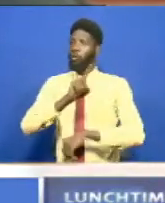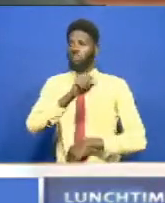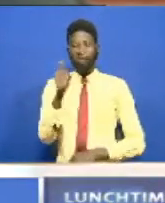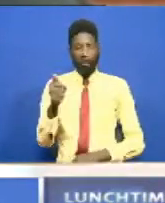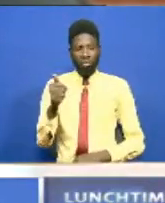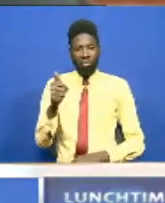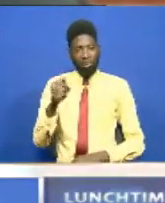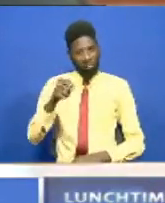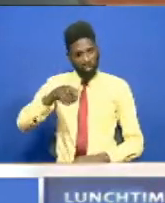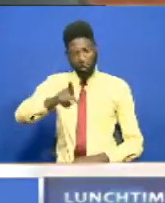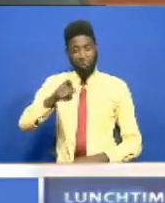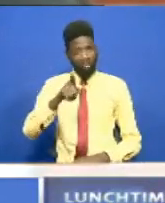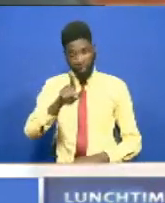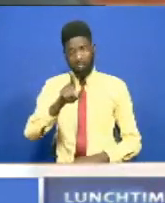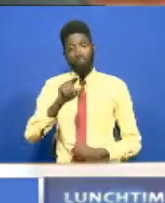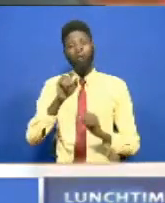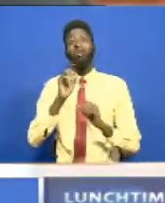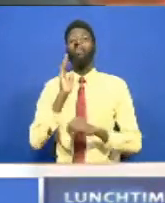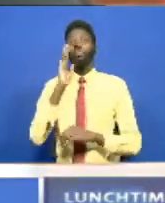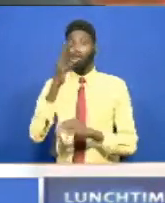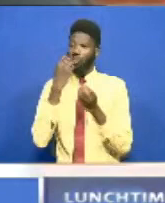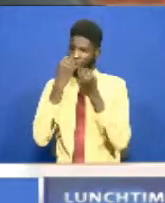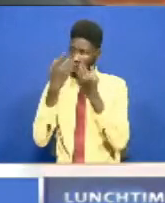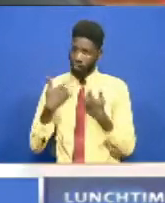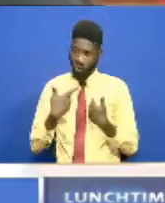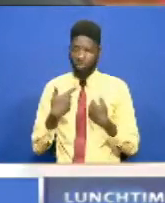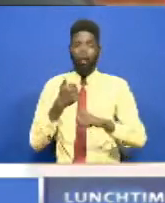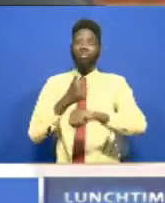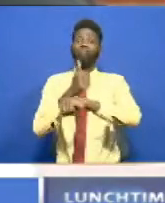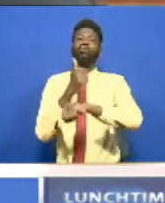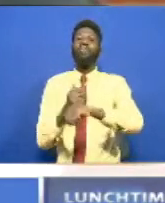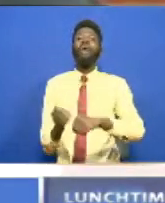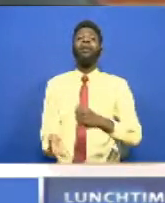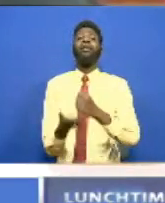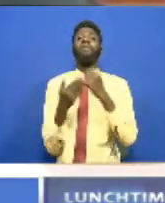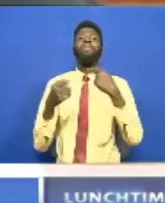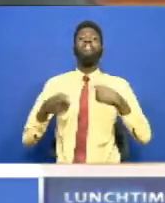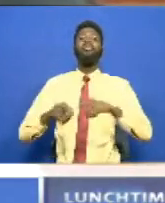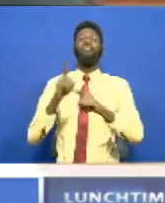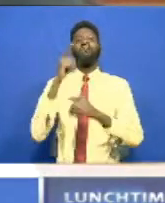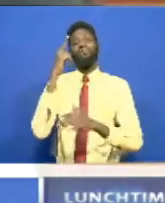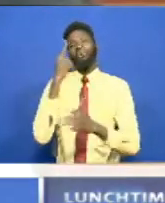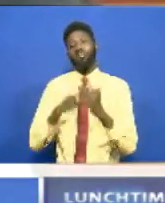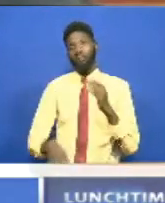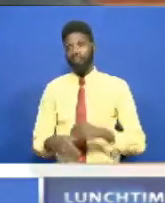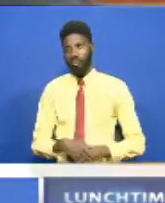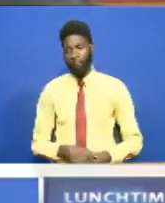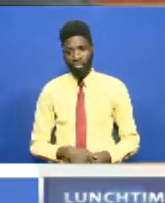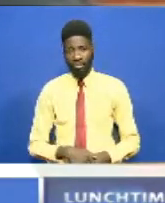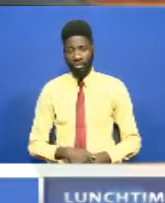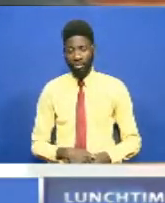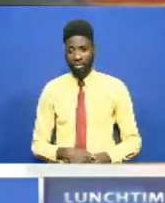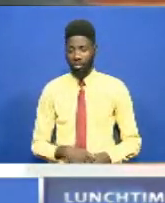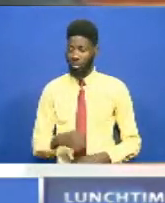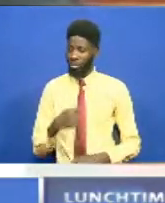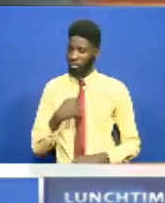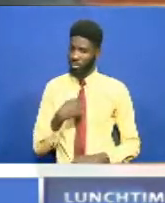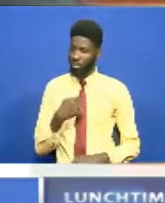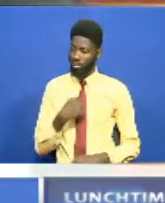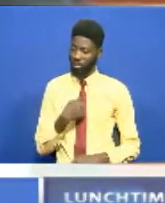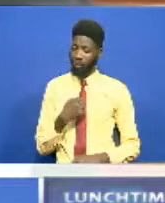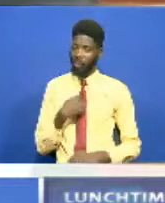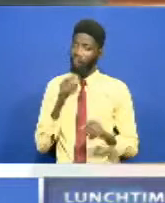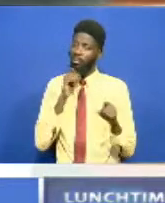nyinyi wenyewe mniambie hiyo matusi itawafikiaje. Sasa huyu ndugu yangu, sasa mimi najiuliza, mimi